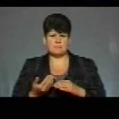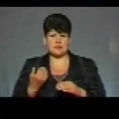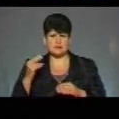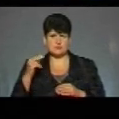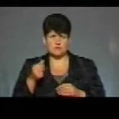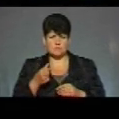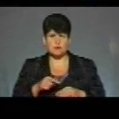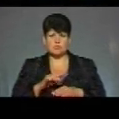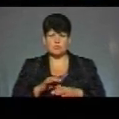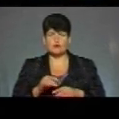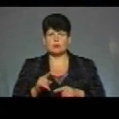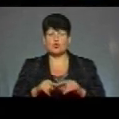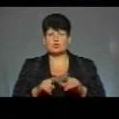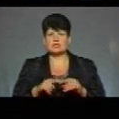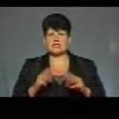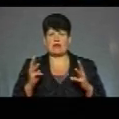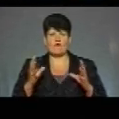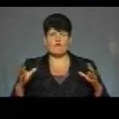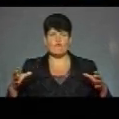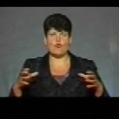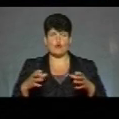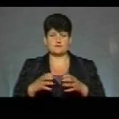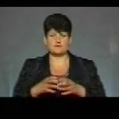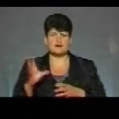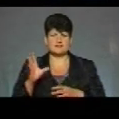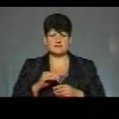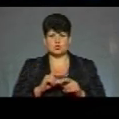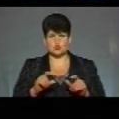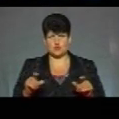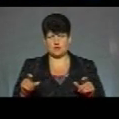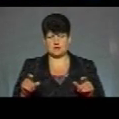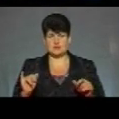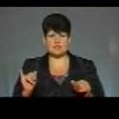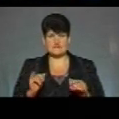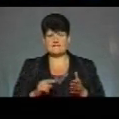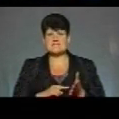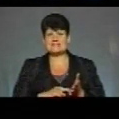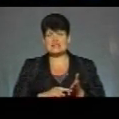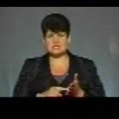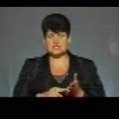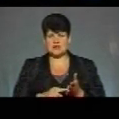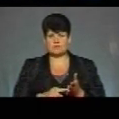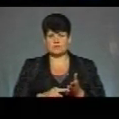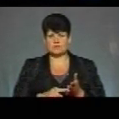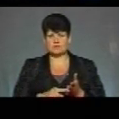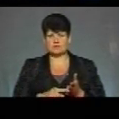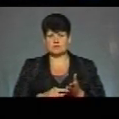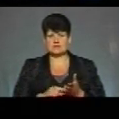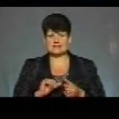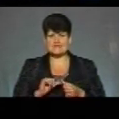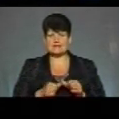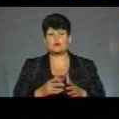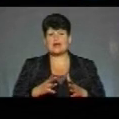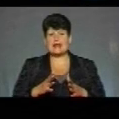проводимо таке родинне вогнище, де збирається практично вся школа. І відзначаємо, закріплюємо літній відпочинок